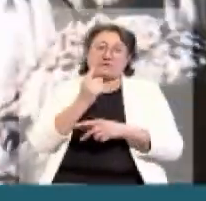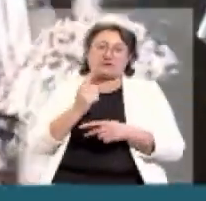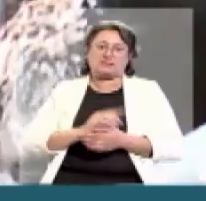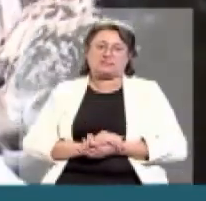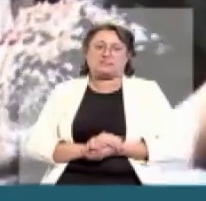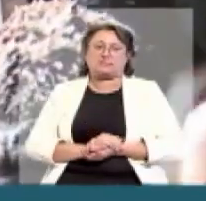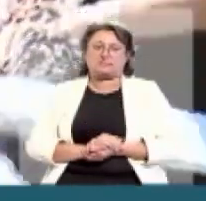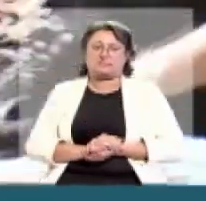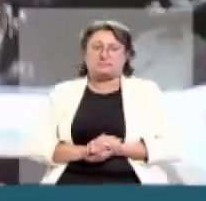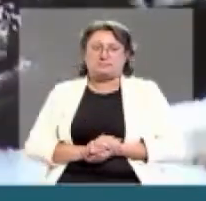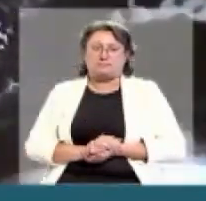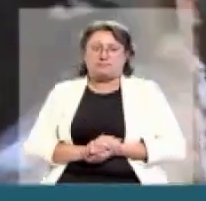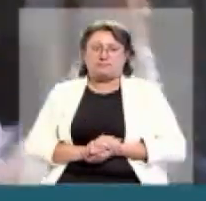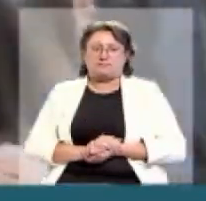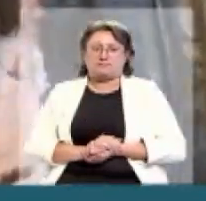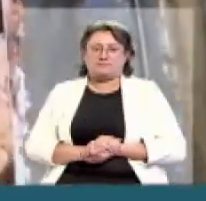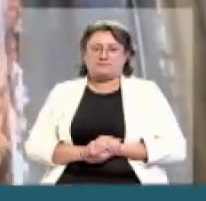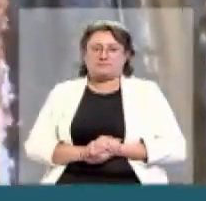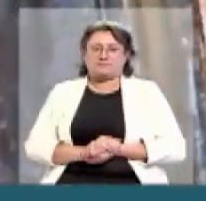впервые. Дастархан накрыл.